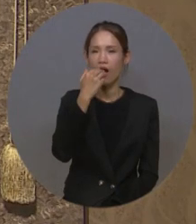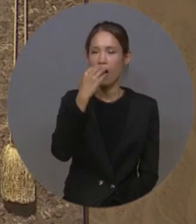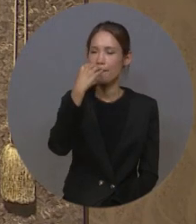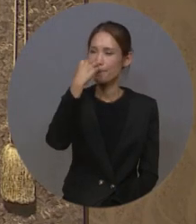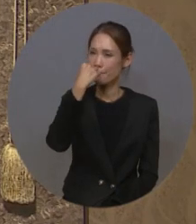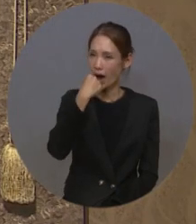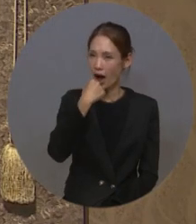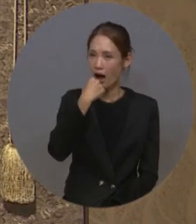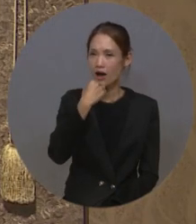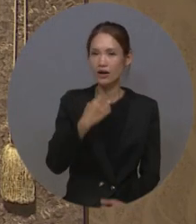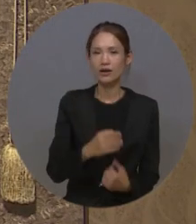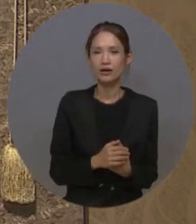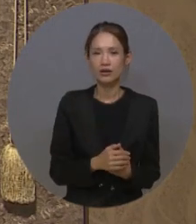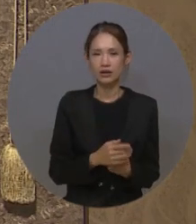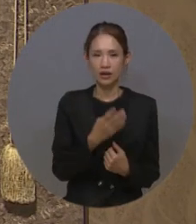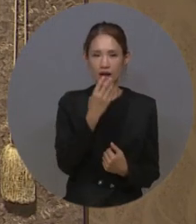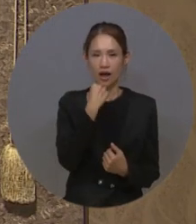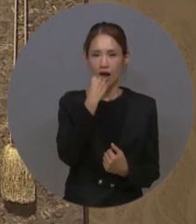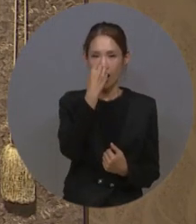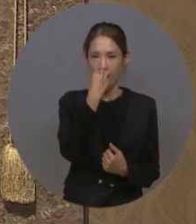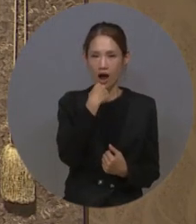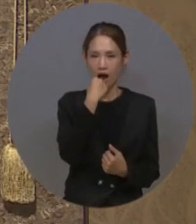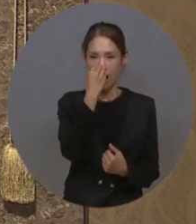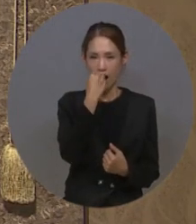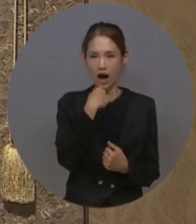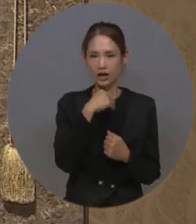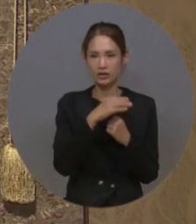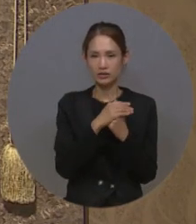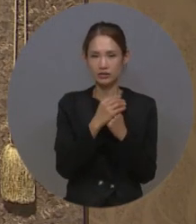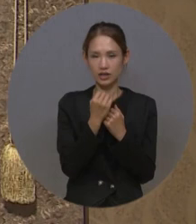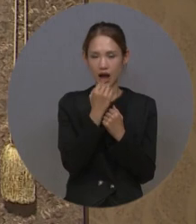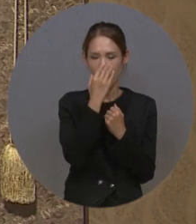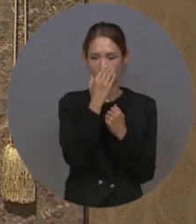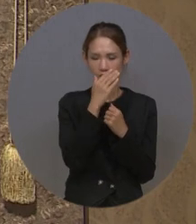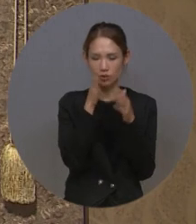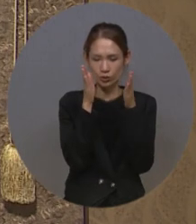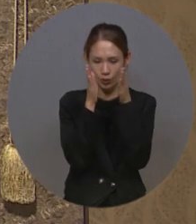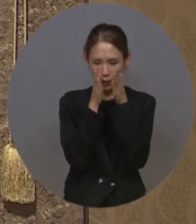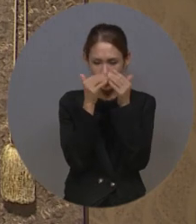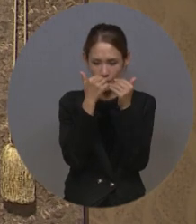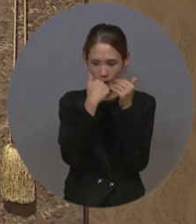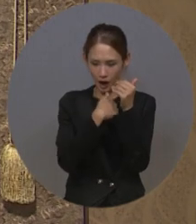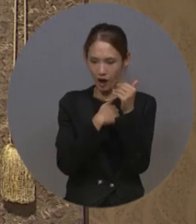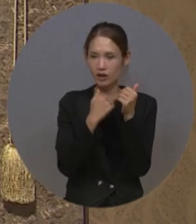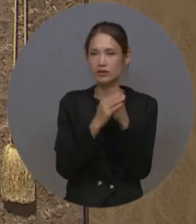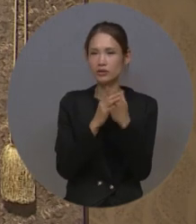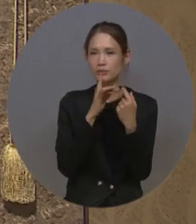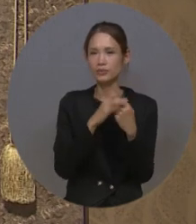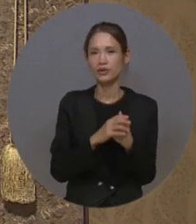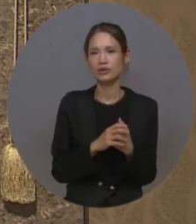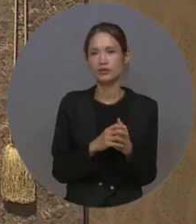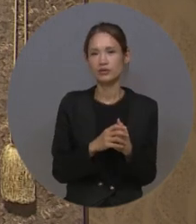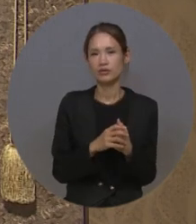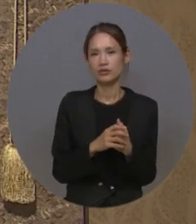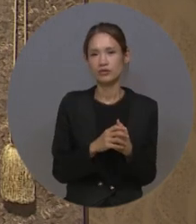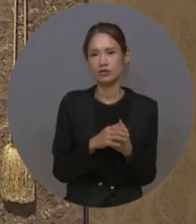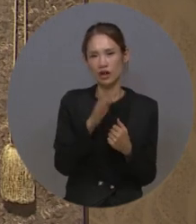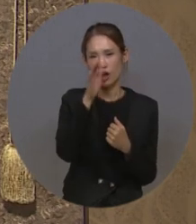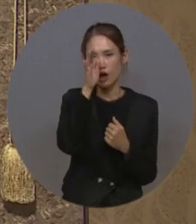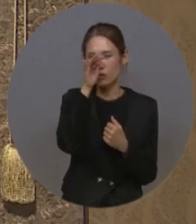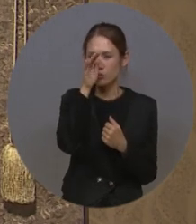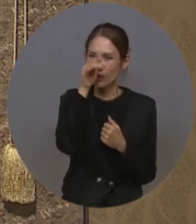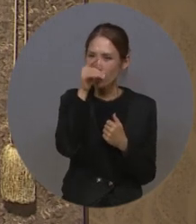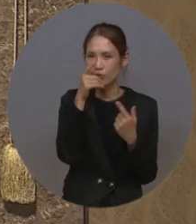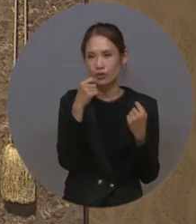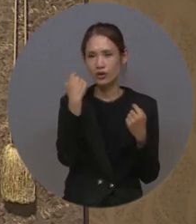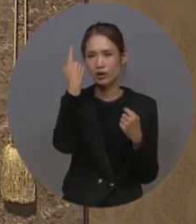그러면서 이게 좁아져요. 상악은 좁아지고 하악은 처져요. 그래서 이렇게 좀 바보 같은 얼굴 있잖아요.